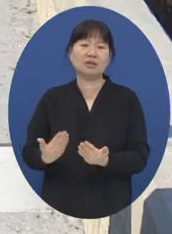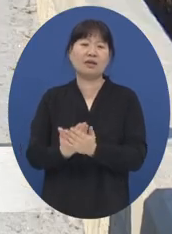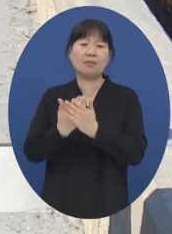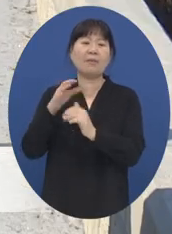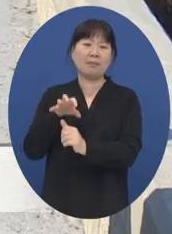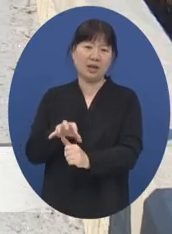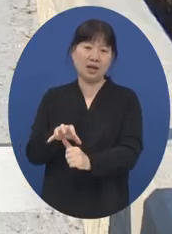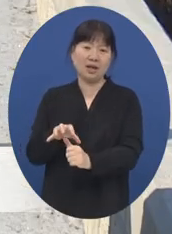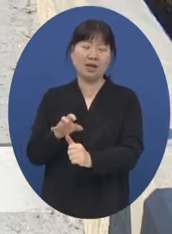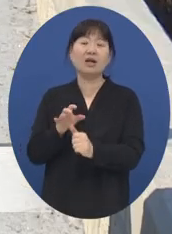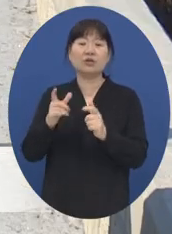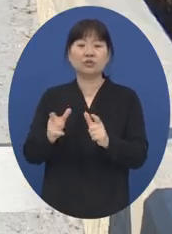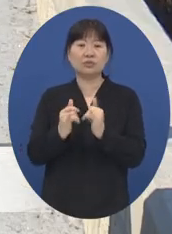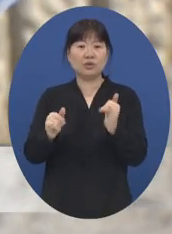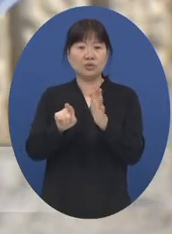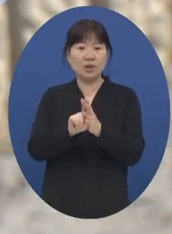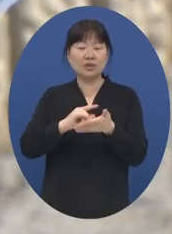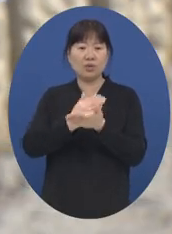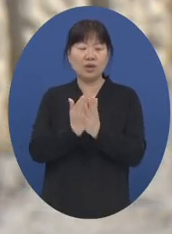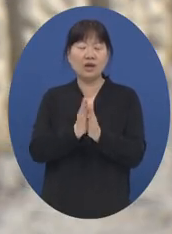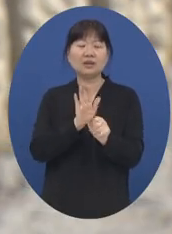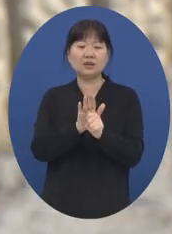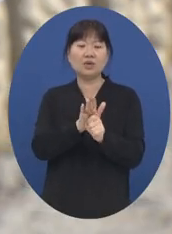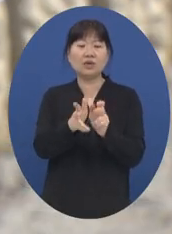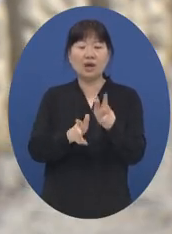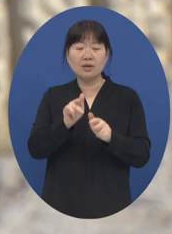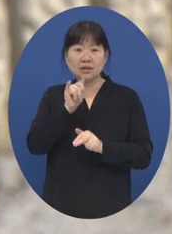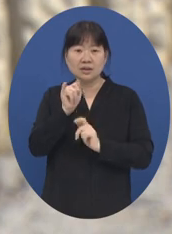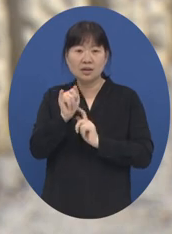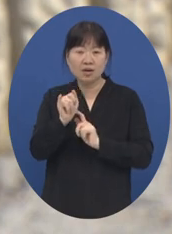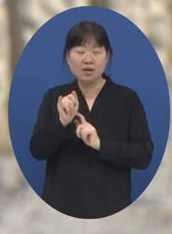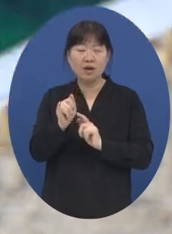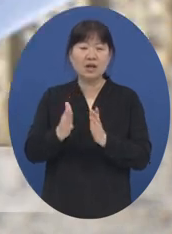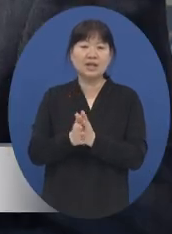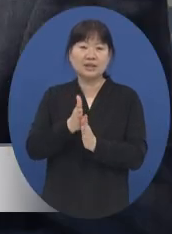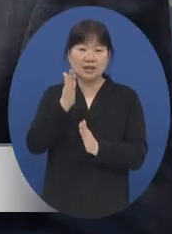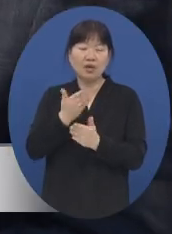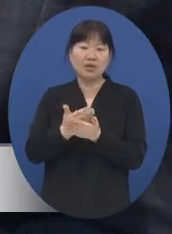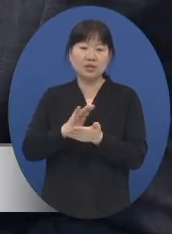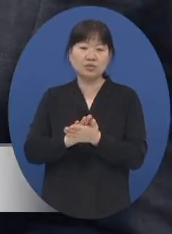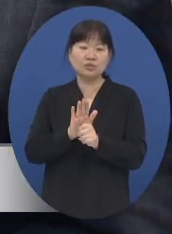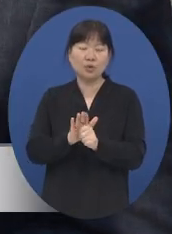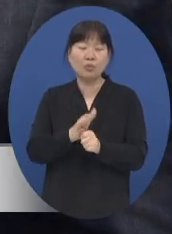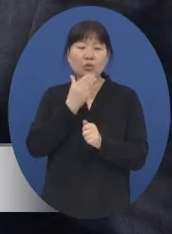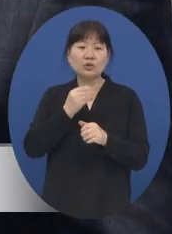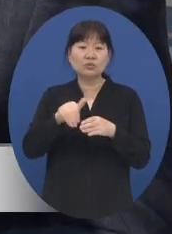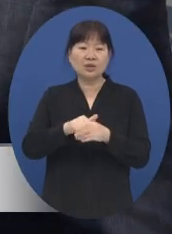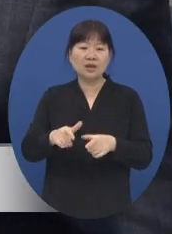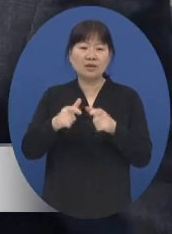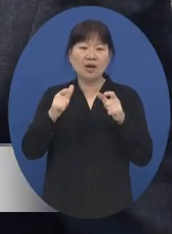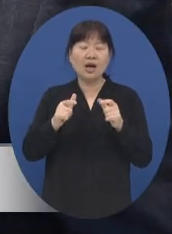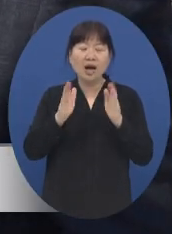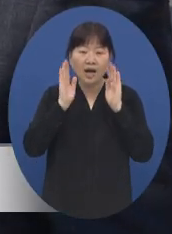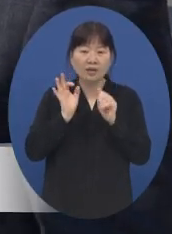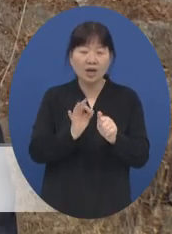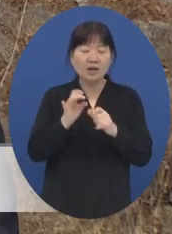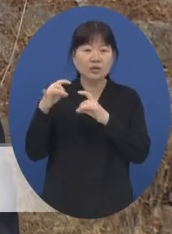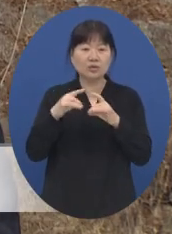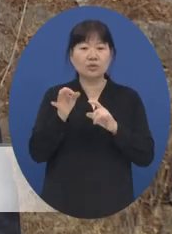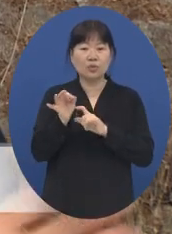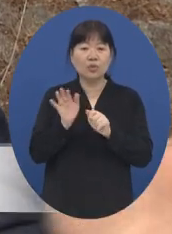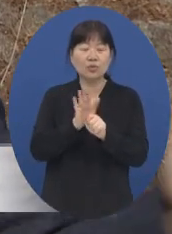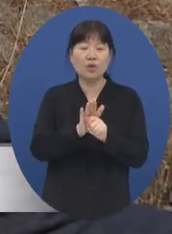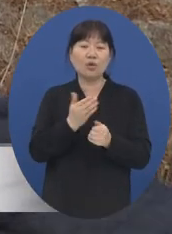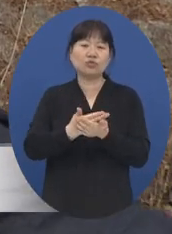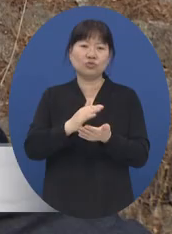주민을 위한 다양한 지원 사업 있습니다 기반시설 확충과 복지 문화 계산 학자 근 정비 유치원 노구 수태